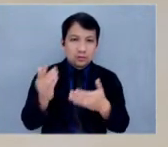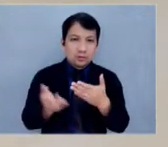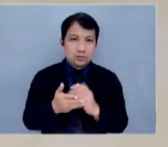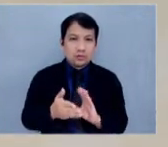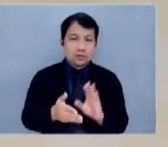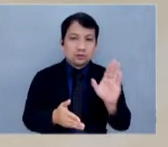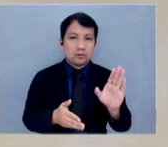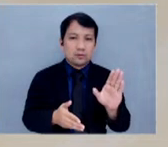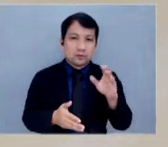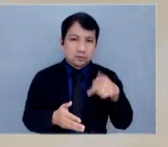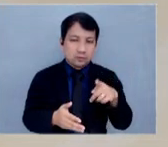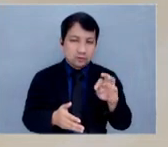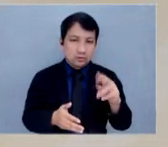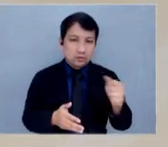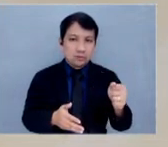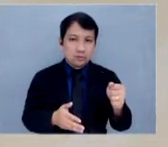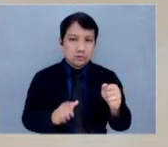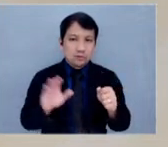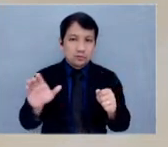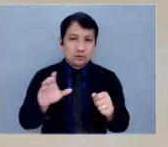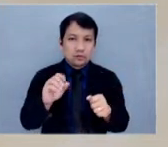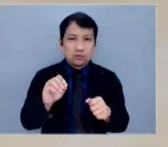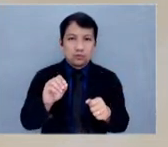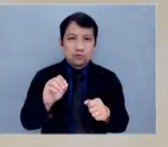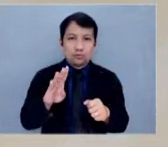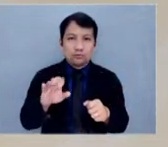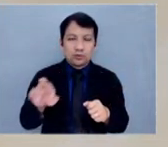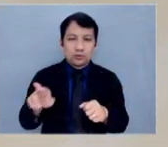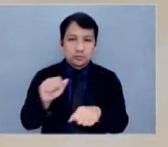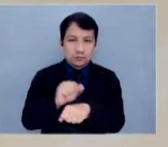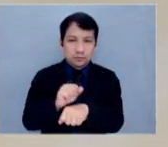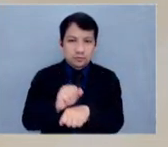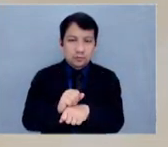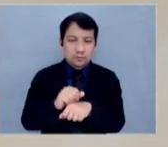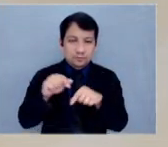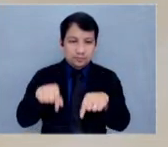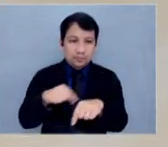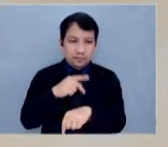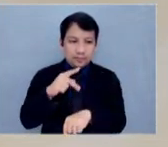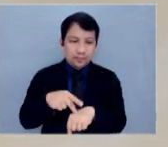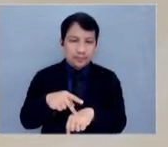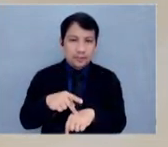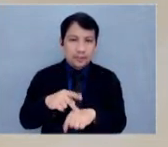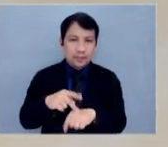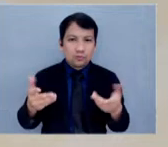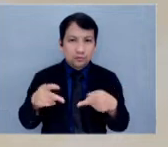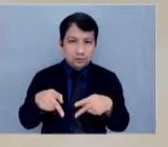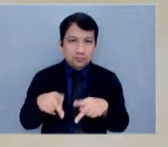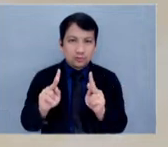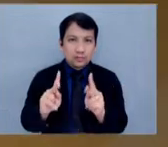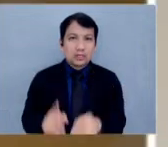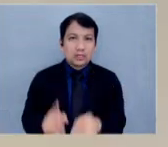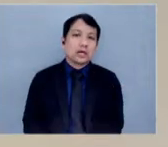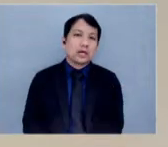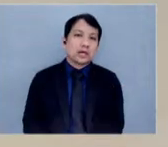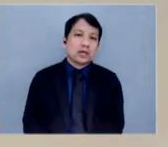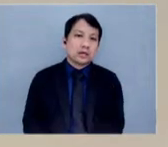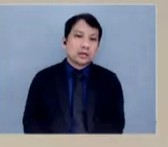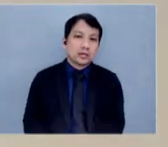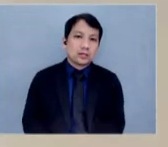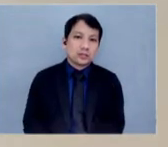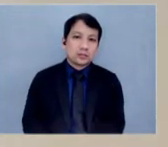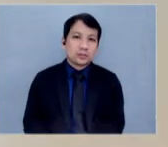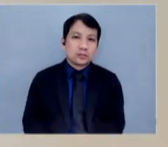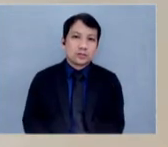Pok Wang kontra kay O'Brien na nagtrabaho umano sa bansa ng walang kaukulang permit. Kinatigan naman niya ng